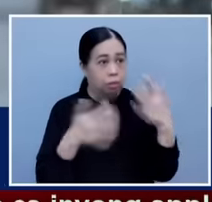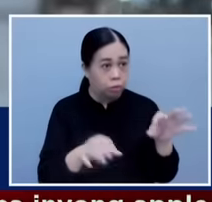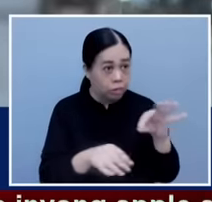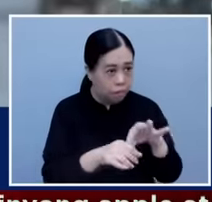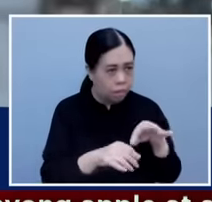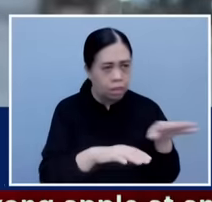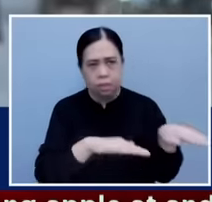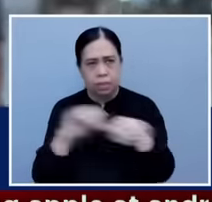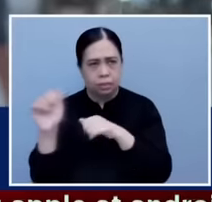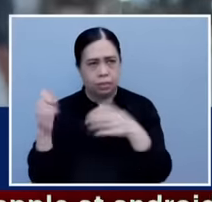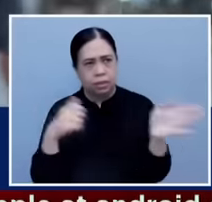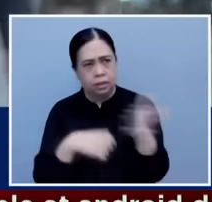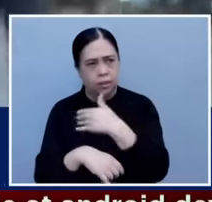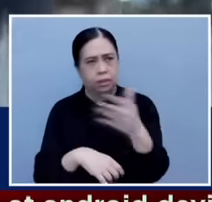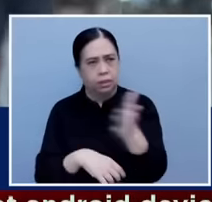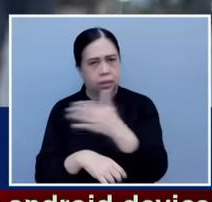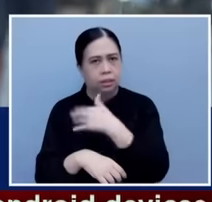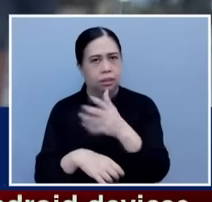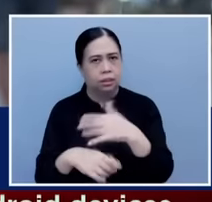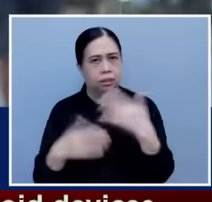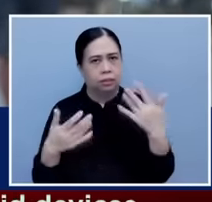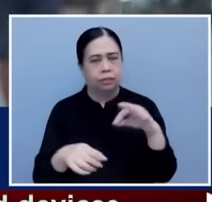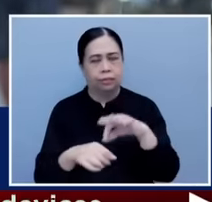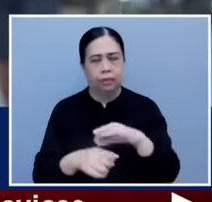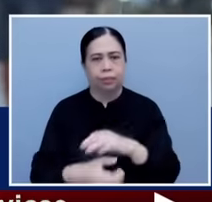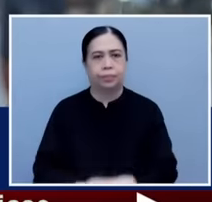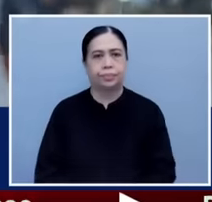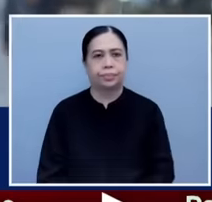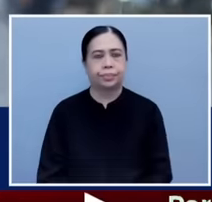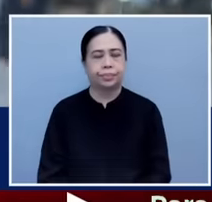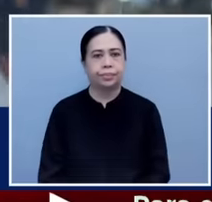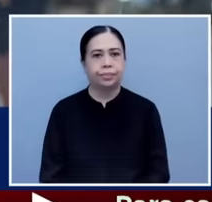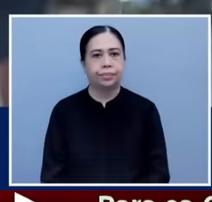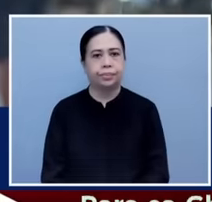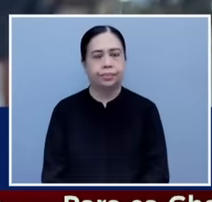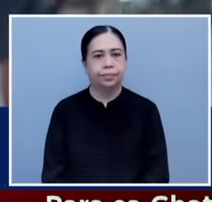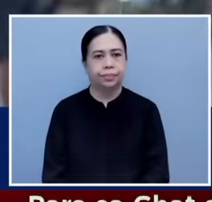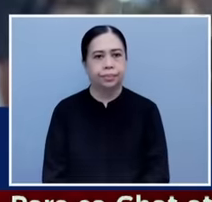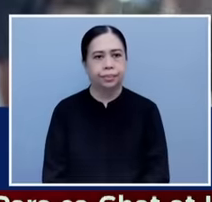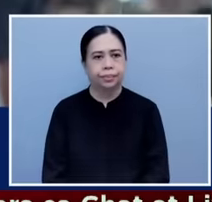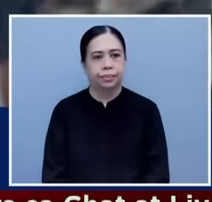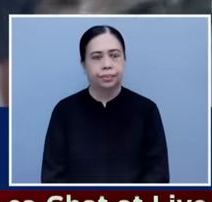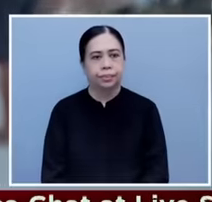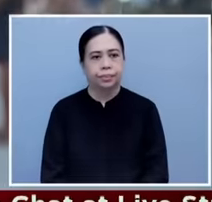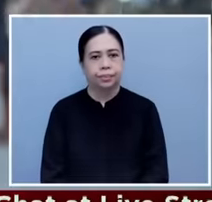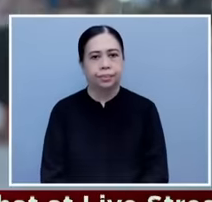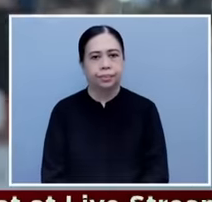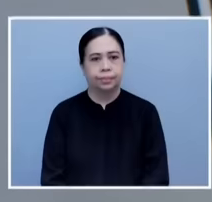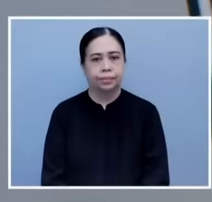mga tapos nang bumoto. Nico Bawa, ABS-CBN News, Socorro, Surigao del Norte.